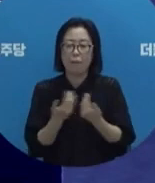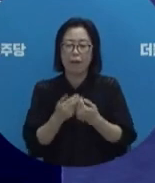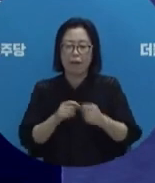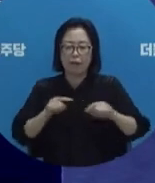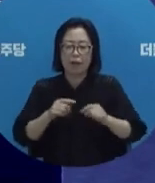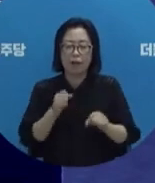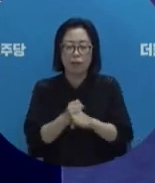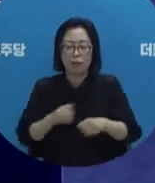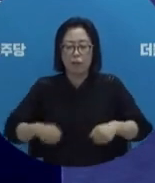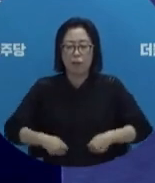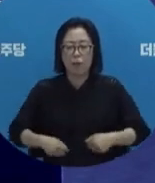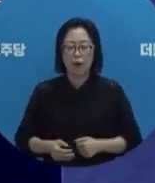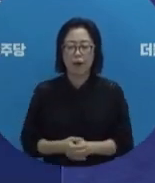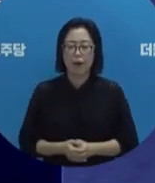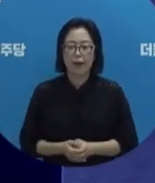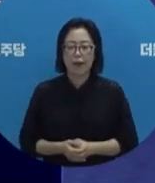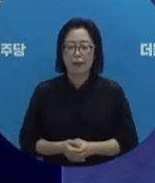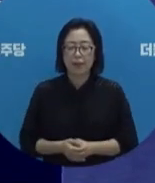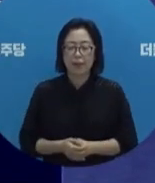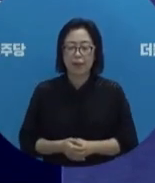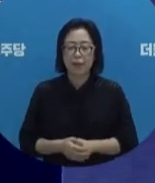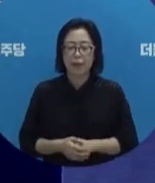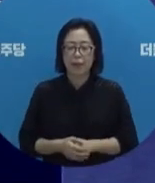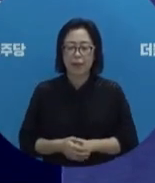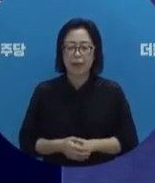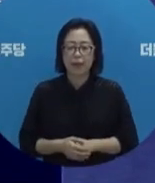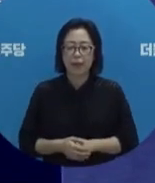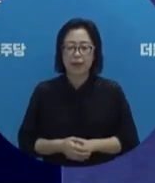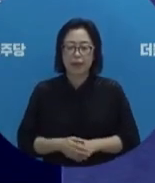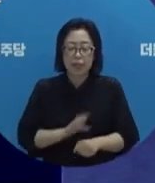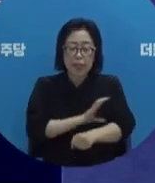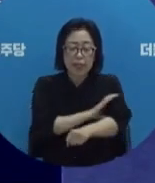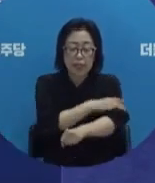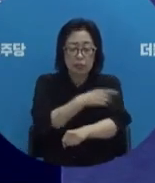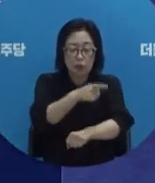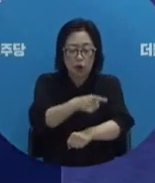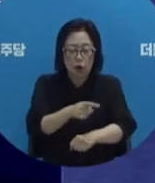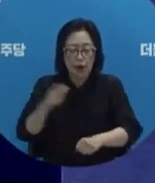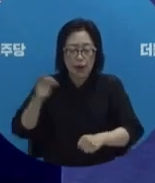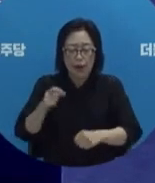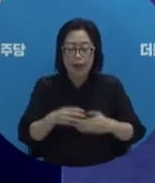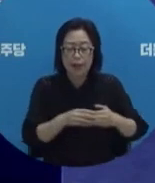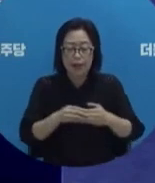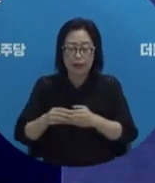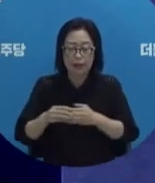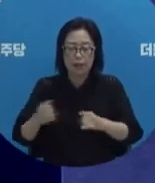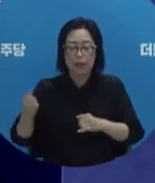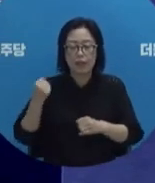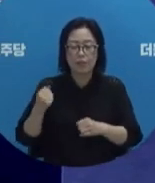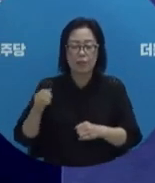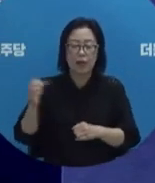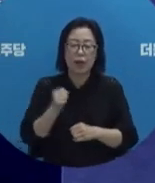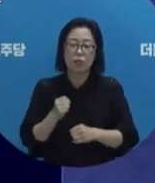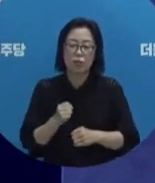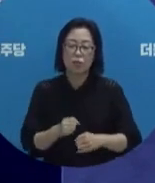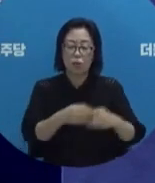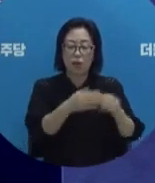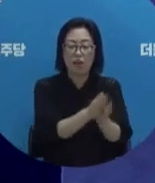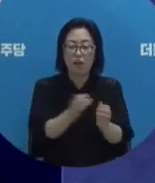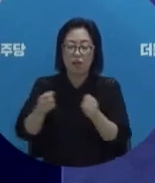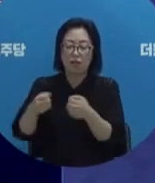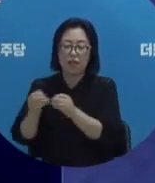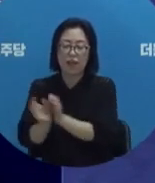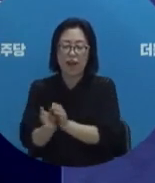민생 아닌 정쟁에 몰두하는 집권 여당을 강력한 리더십으로 제대로 확실하게 견제 하겠읍니다